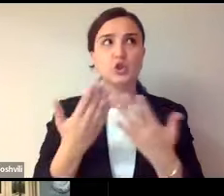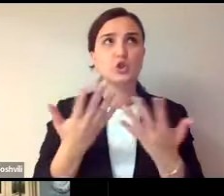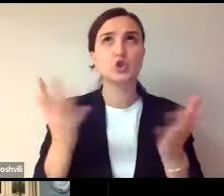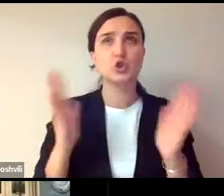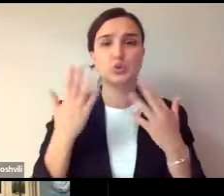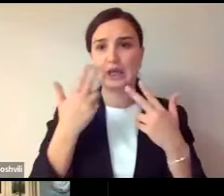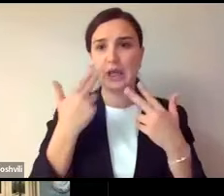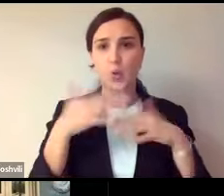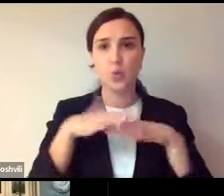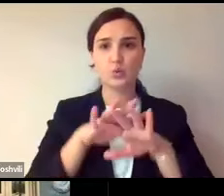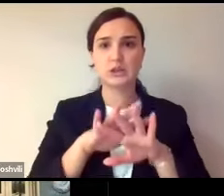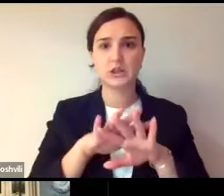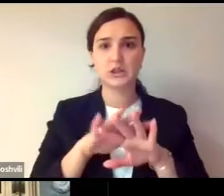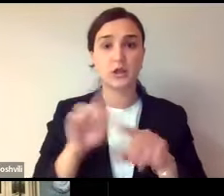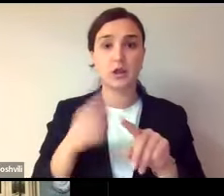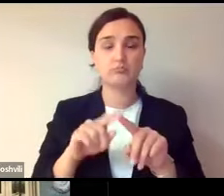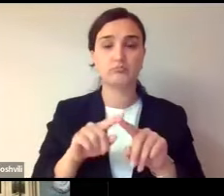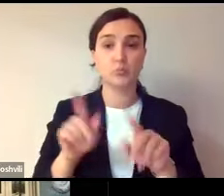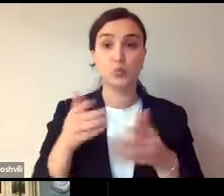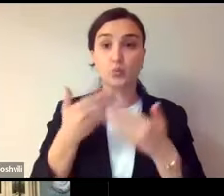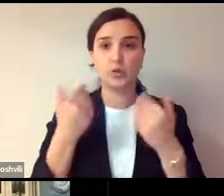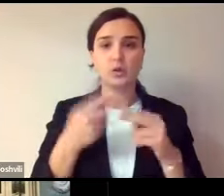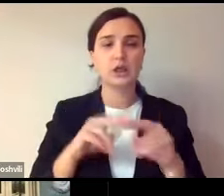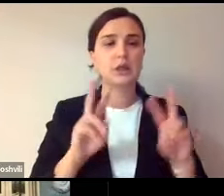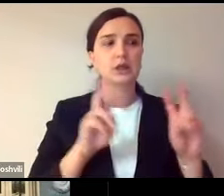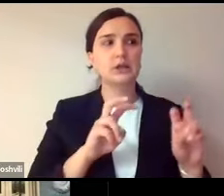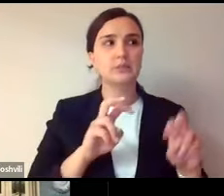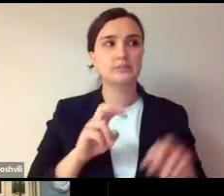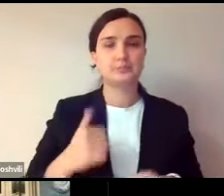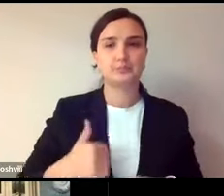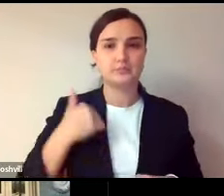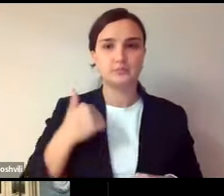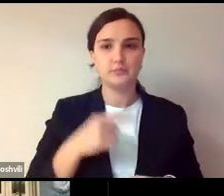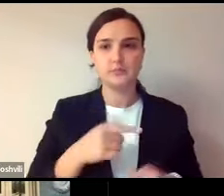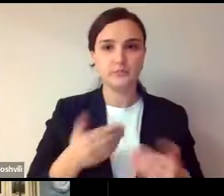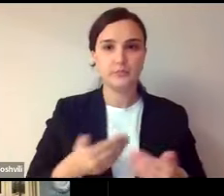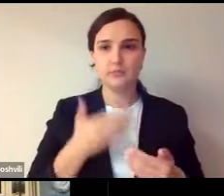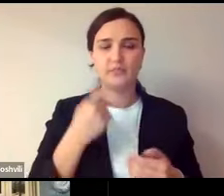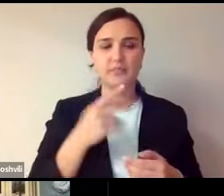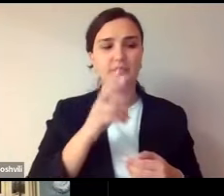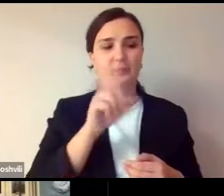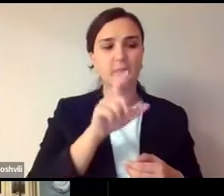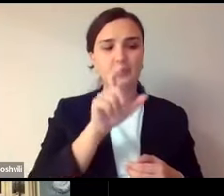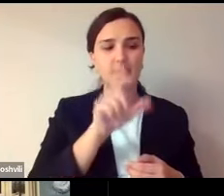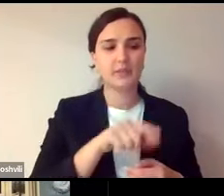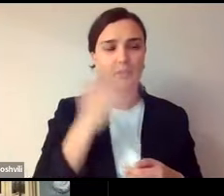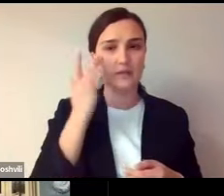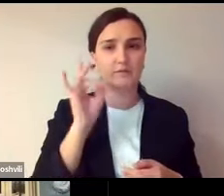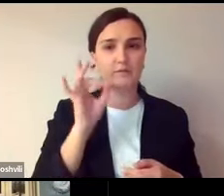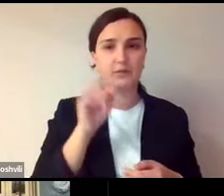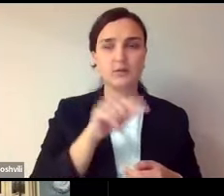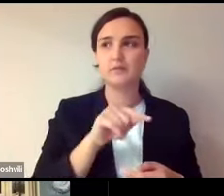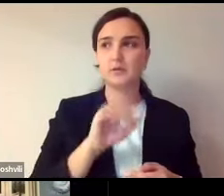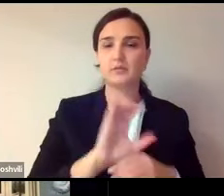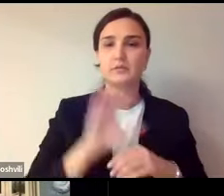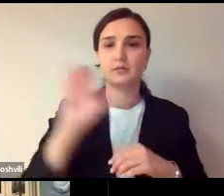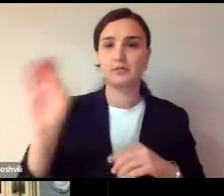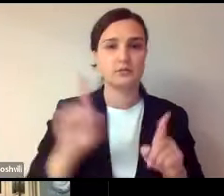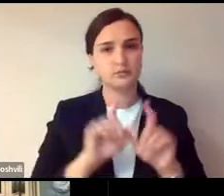ამაში ეს არ არის უკვე ფიქსეული საცხოვრის. ანუ არ უნდა მოიშორო თავიდან და სადღაც გადაკარგულში არ უნდა გადაიყვანს. ხო, თქვენ